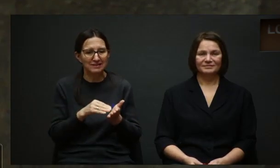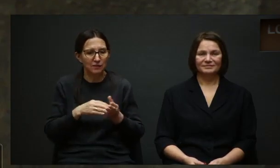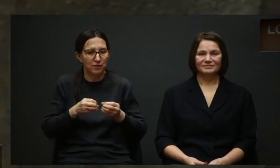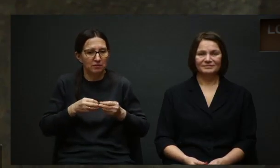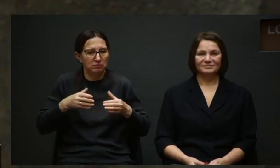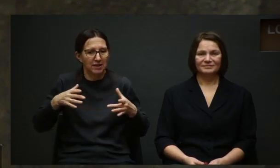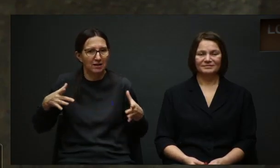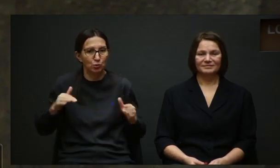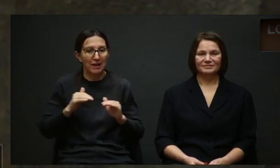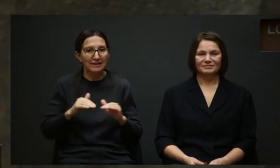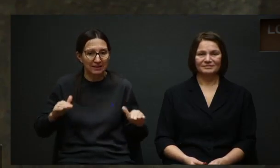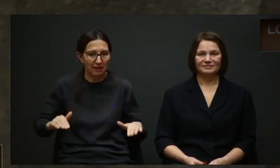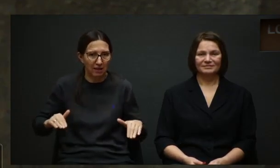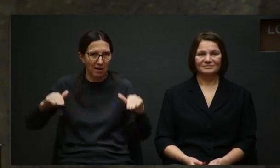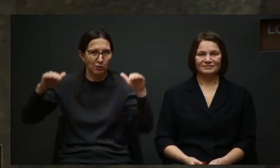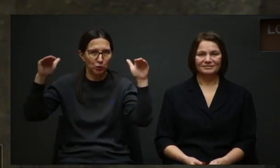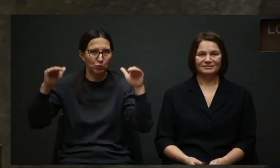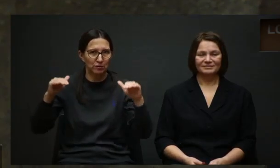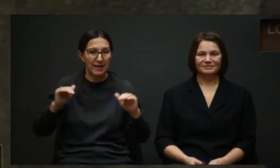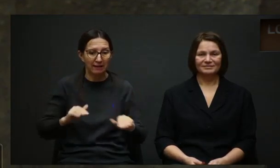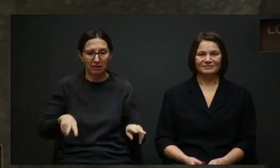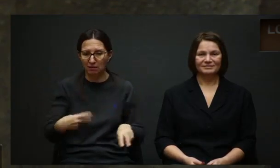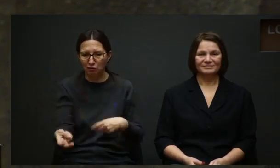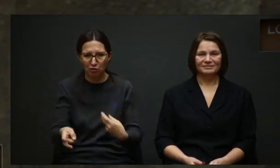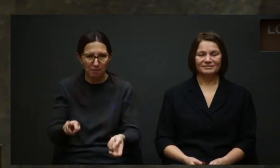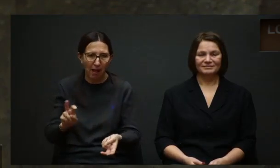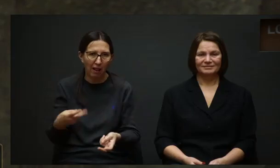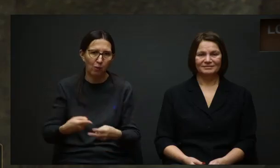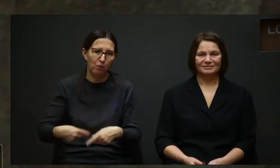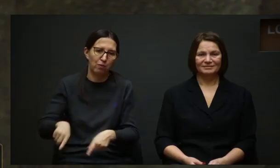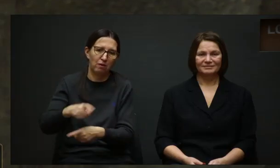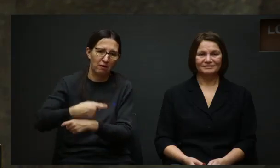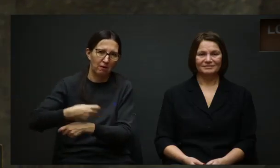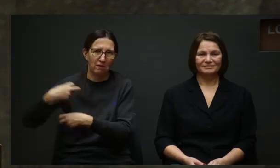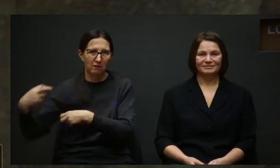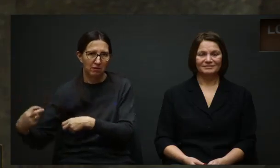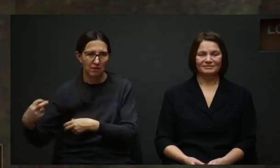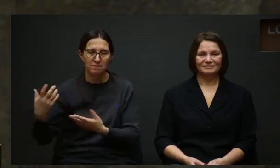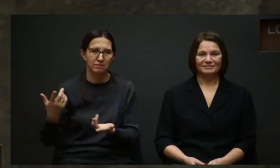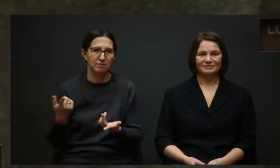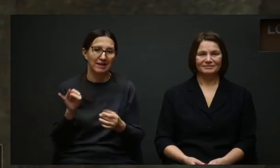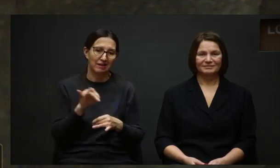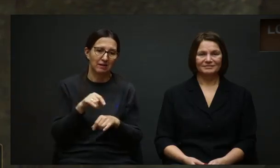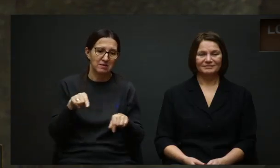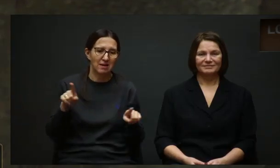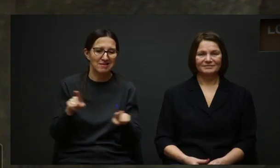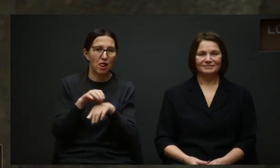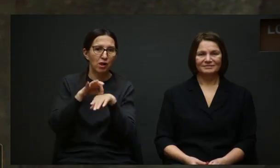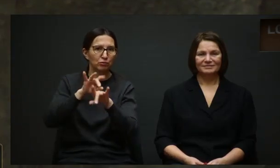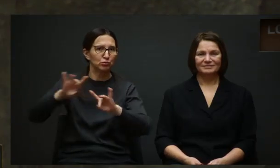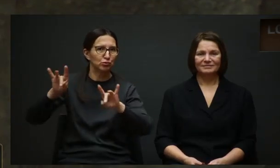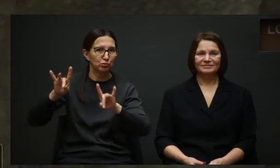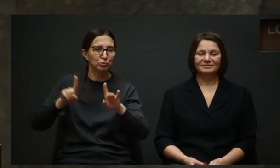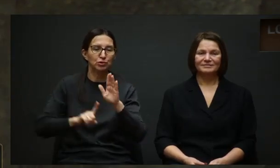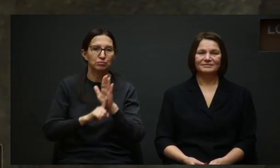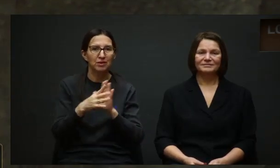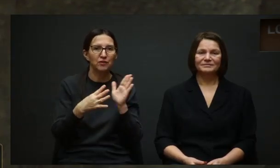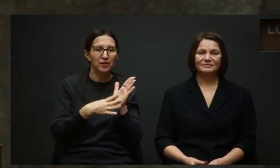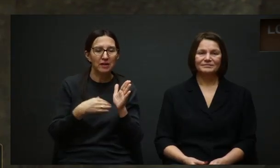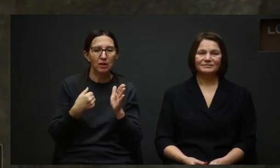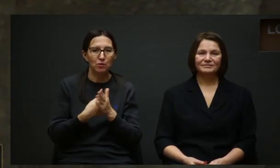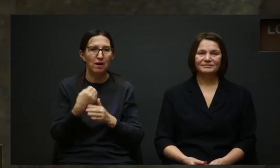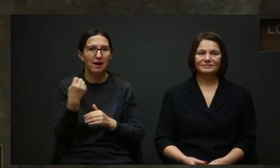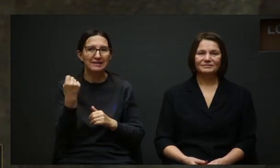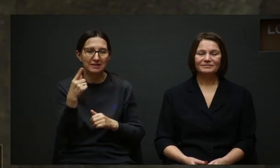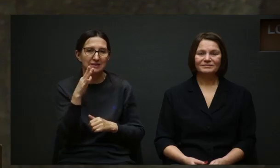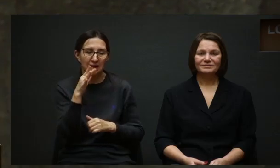растут. Дети растут, они лежат на полу, они сидят на перилах, они ведут здесь экскурсии с 9 до 11 лет.